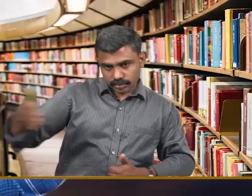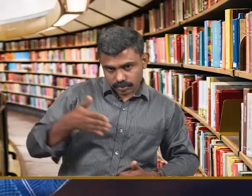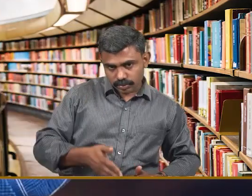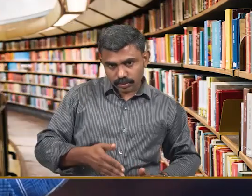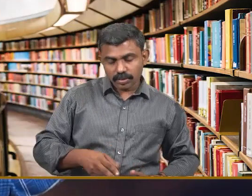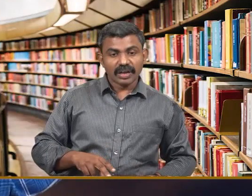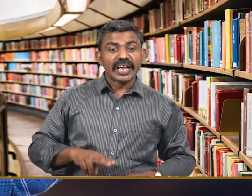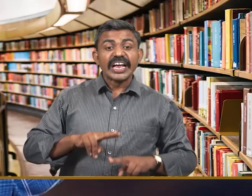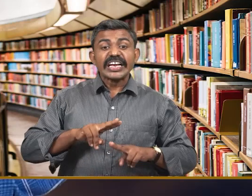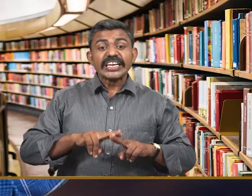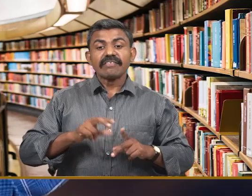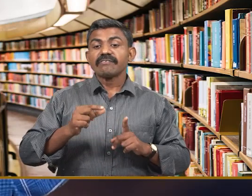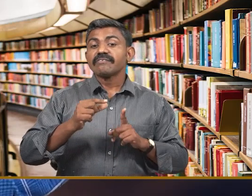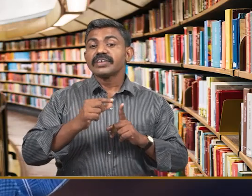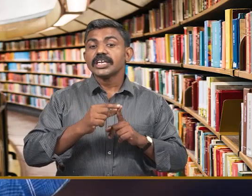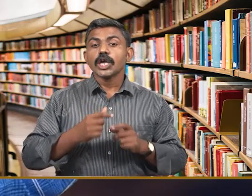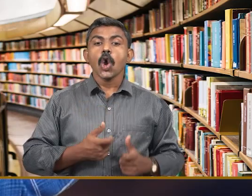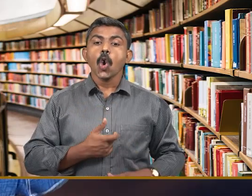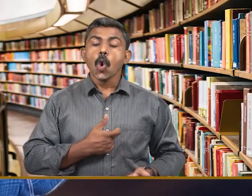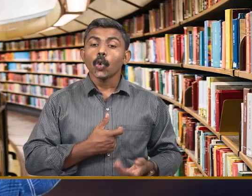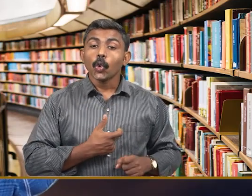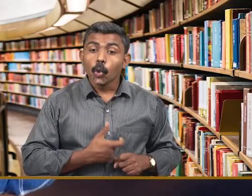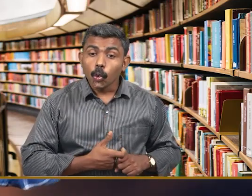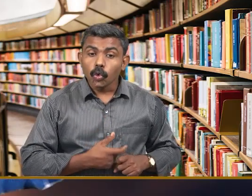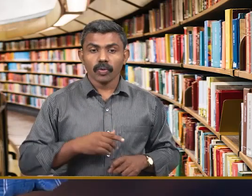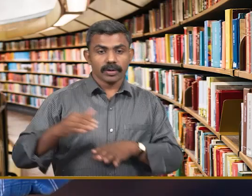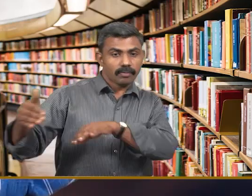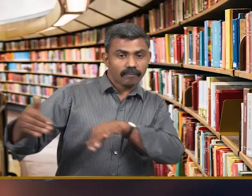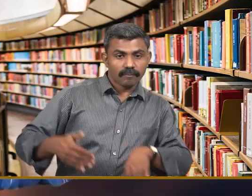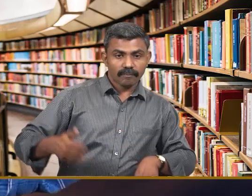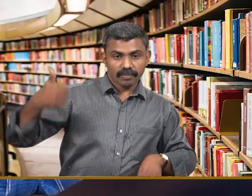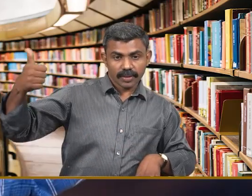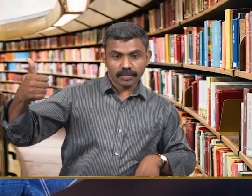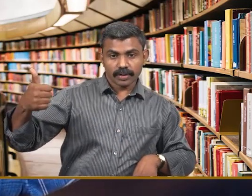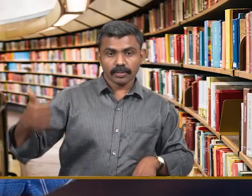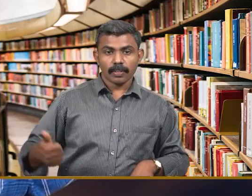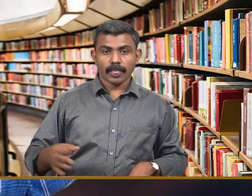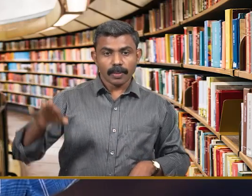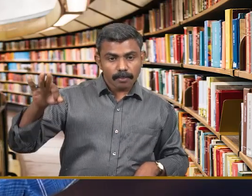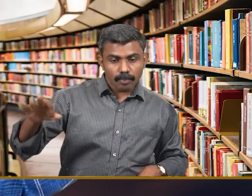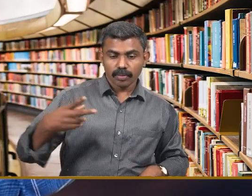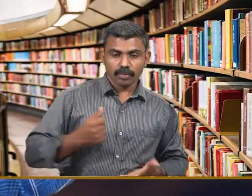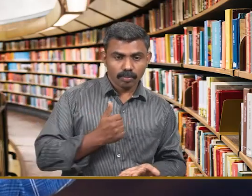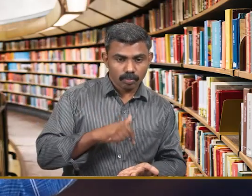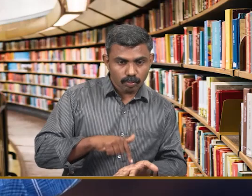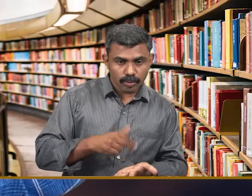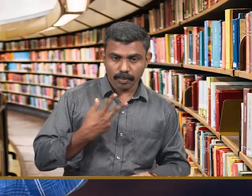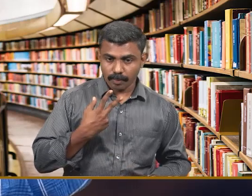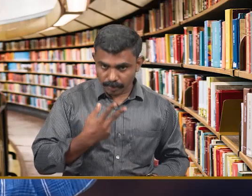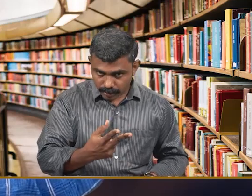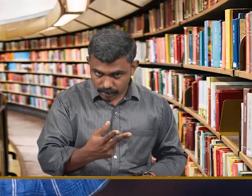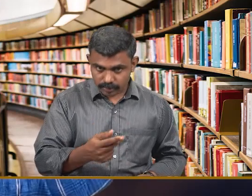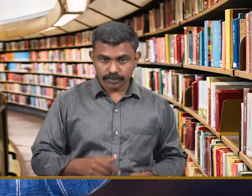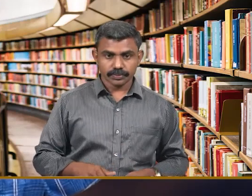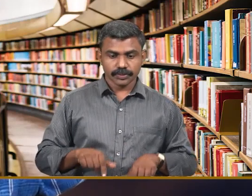வர்றாங்க. யார்? அமெரிக்காவில் எப்டி ரூஸ்வெல்ட். சரி, ரைட். அடுத்து இப்போ இங்கே நம்ம அடுத்து மூணாவதாக நம்ம மிக முக்கியமாக பார்க்குறது